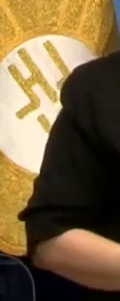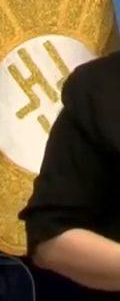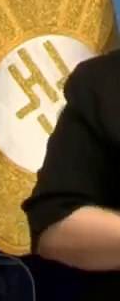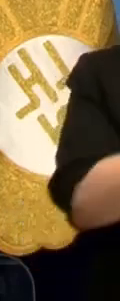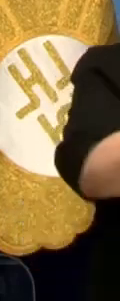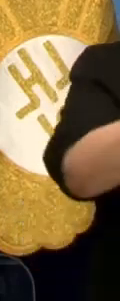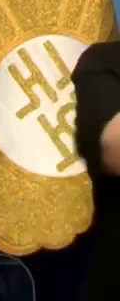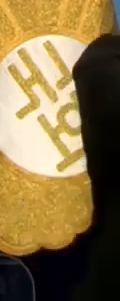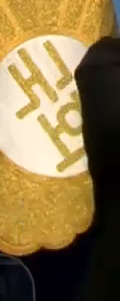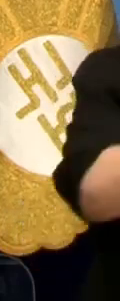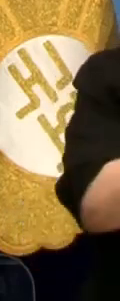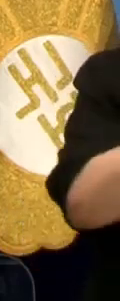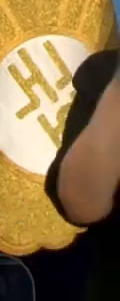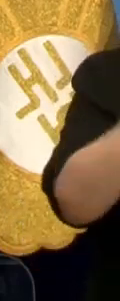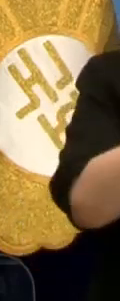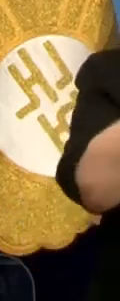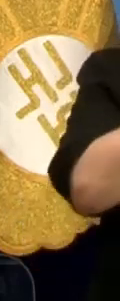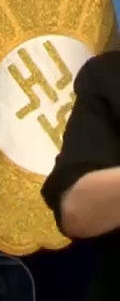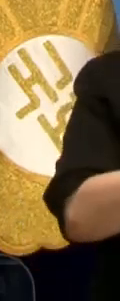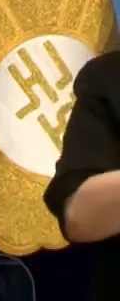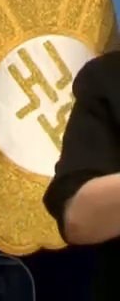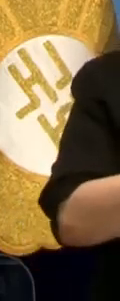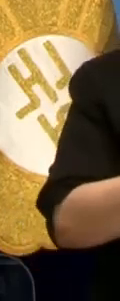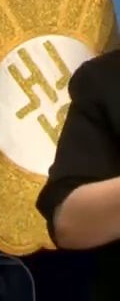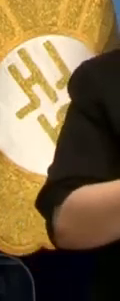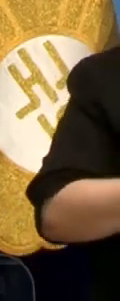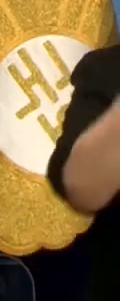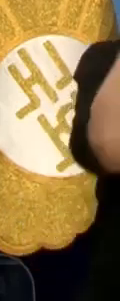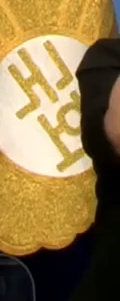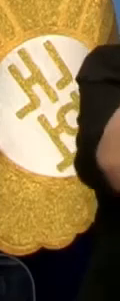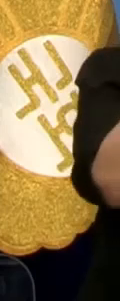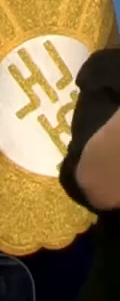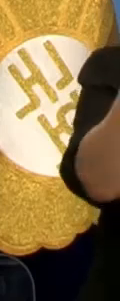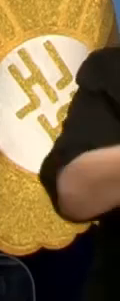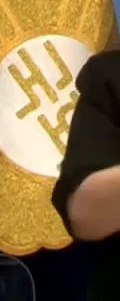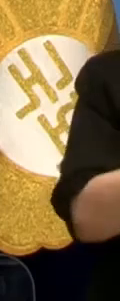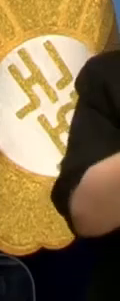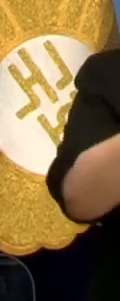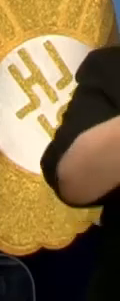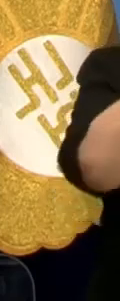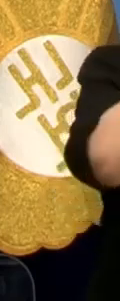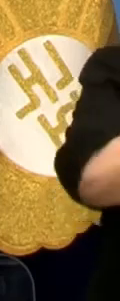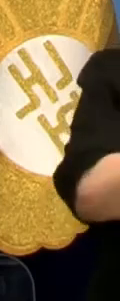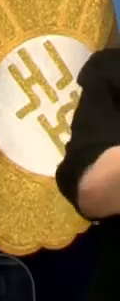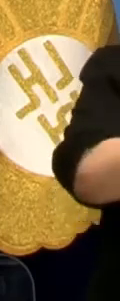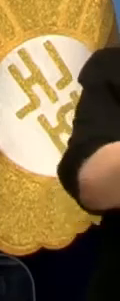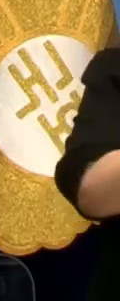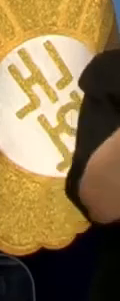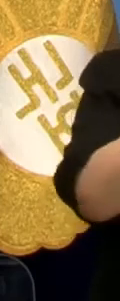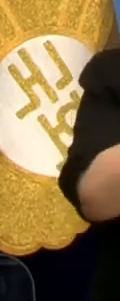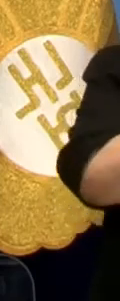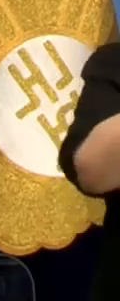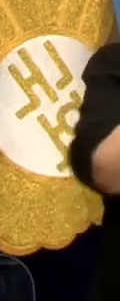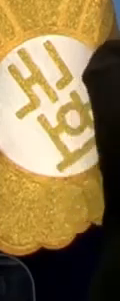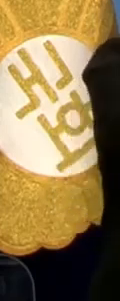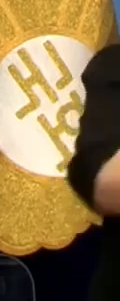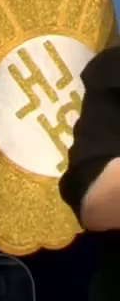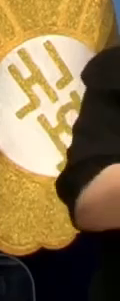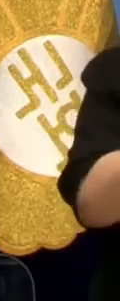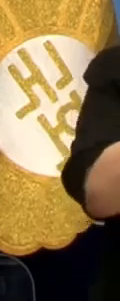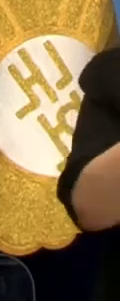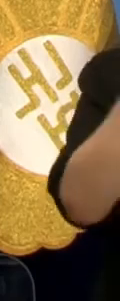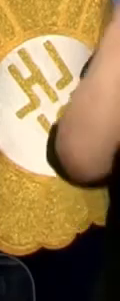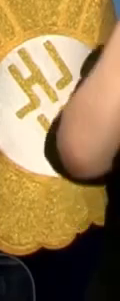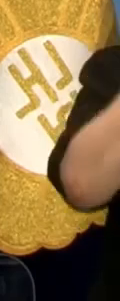증세를 동반한 복지 본격적 기본소득은 기본소득의 효용과 증세의 필요성을 국민께서